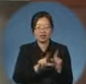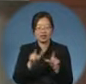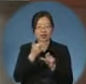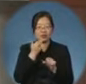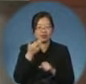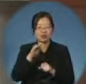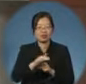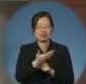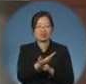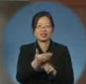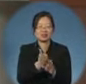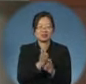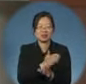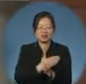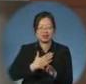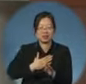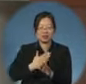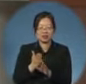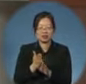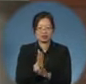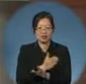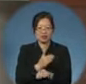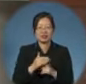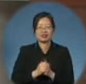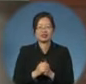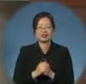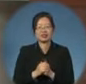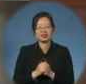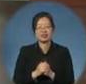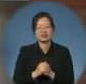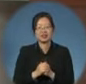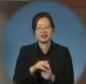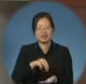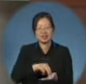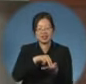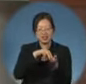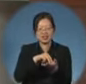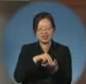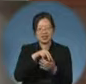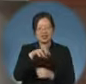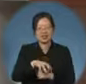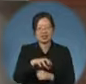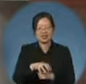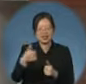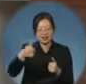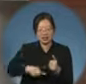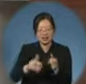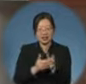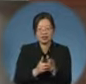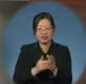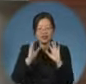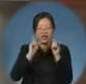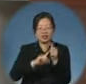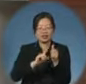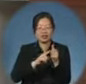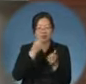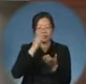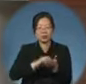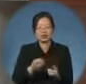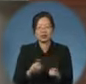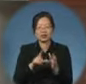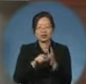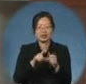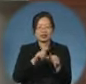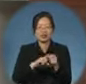당신 부터라도 나 부터라도 예 어 엘레베이터 앞 에 와 에서 인사하고 아이들을 돌잔치 때